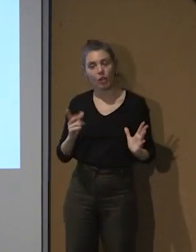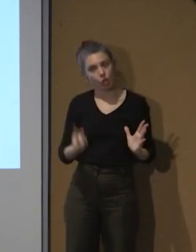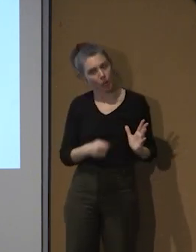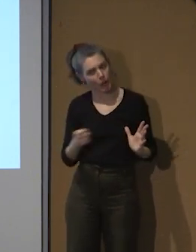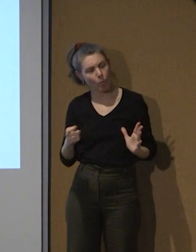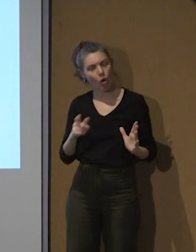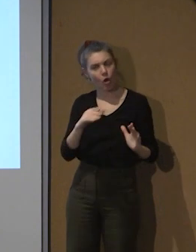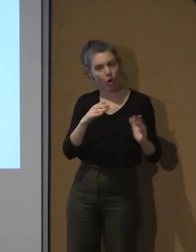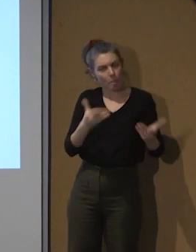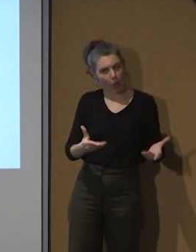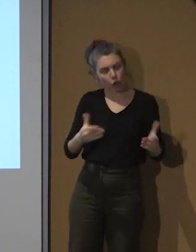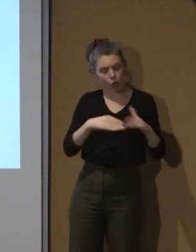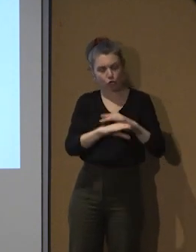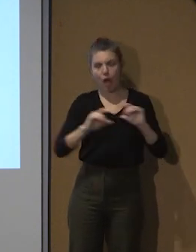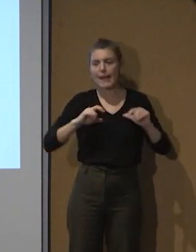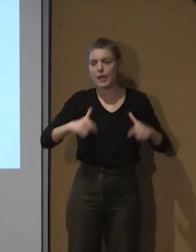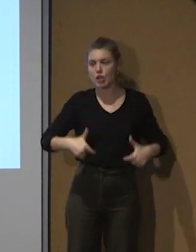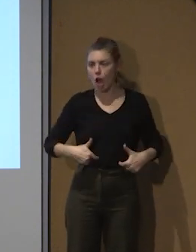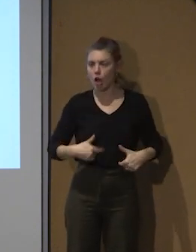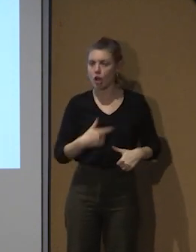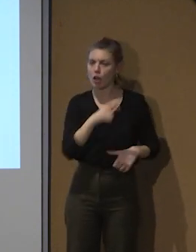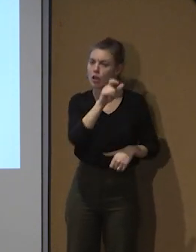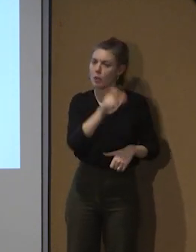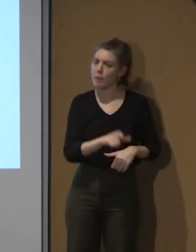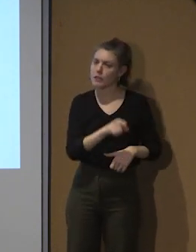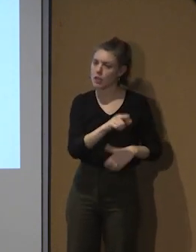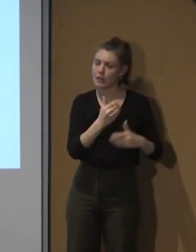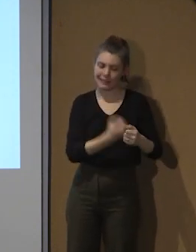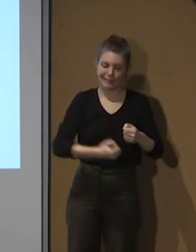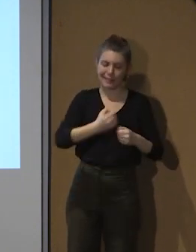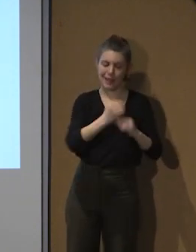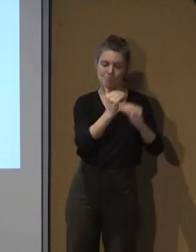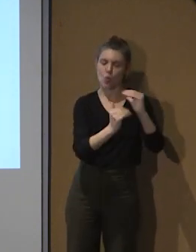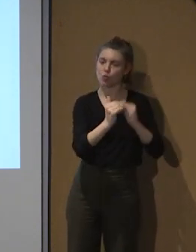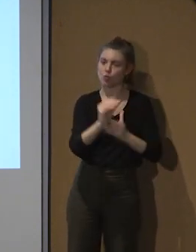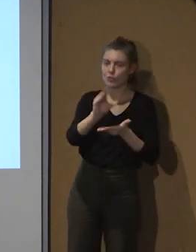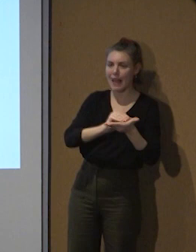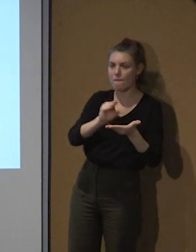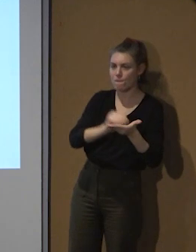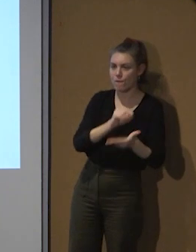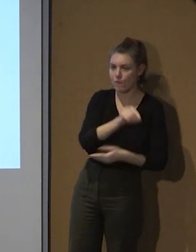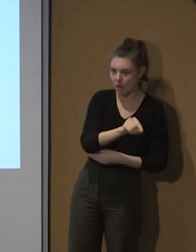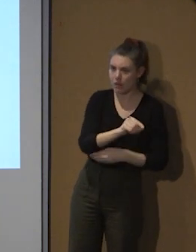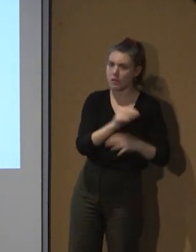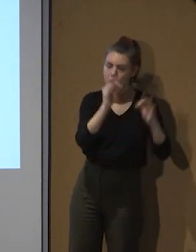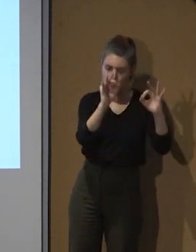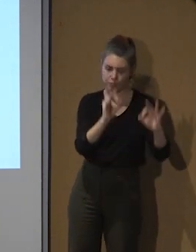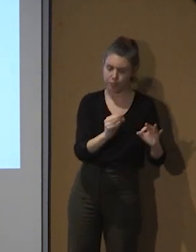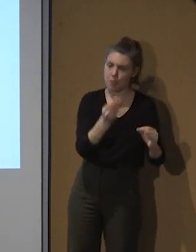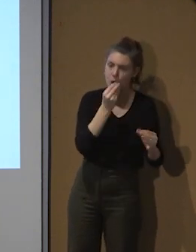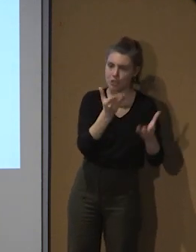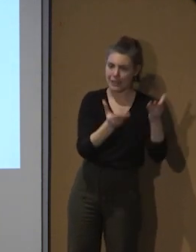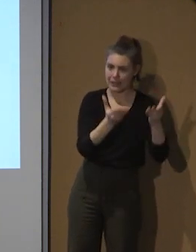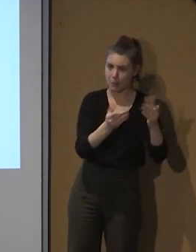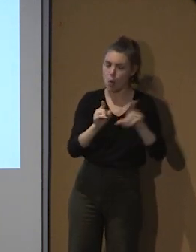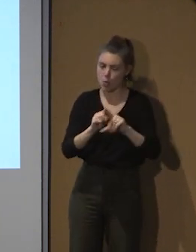étudié par une diététicienne. Donc déjà, on peut se dire que quand ils mangent à l'école, ils mangent normalement plutôt équilibré. Certaines écoles ont mis en place, je crois, depuis